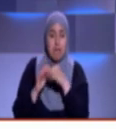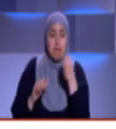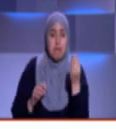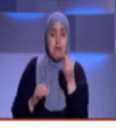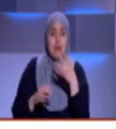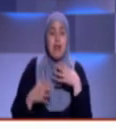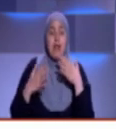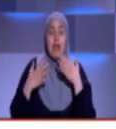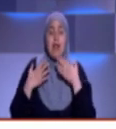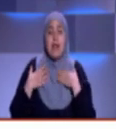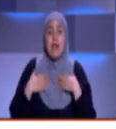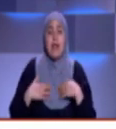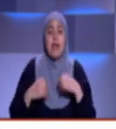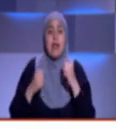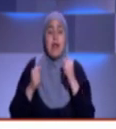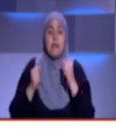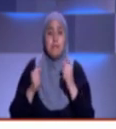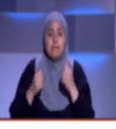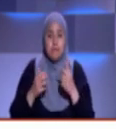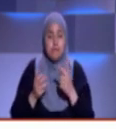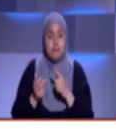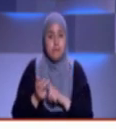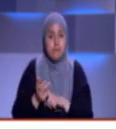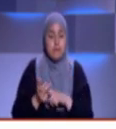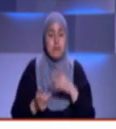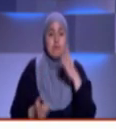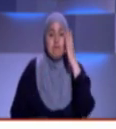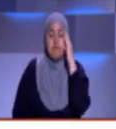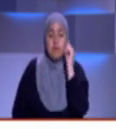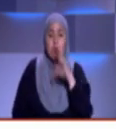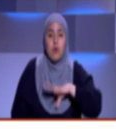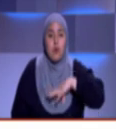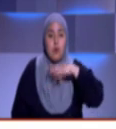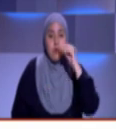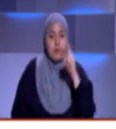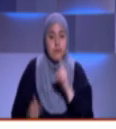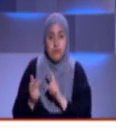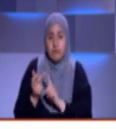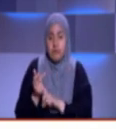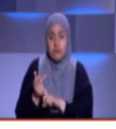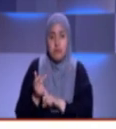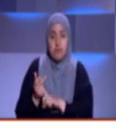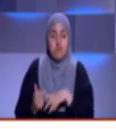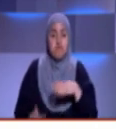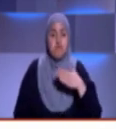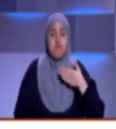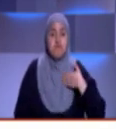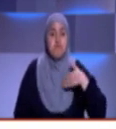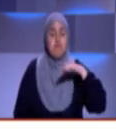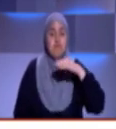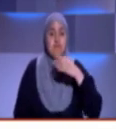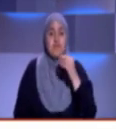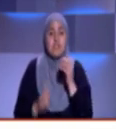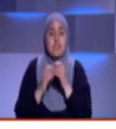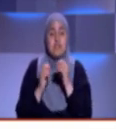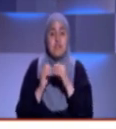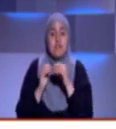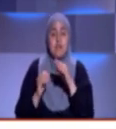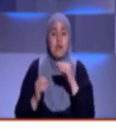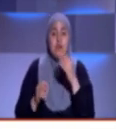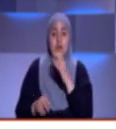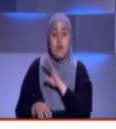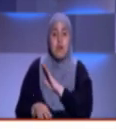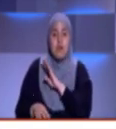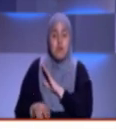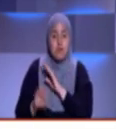والأمان، التضحية، الفداء، دماء القوات المسلحة والشرطة، والحكمة